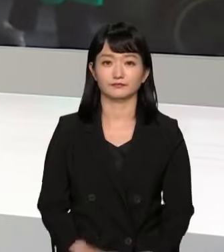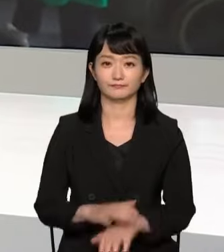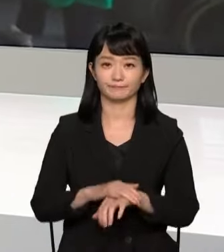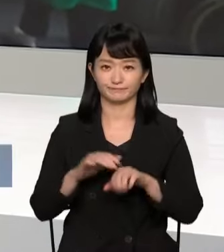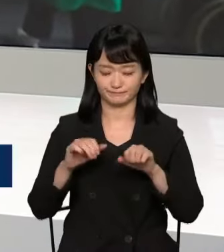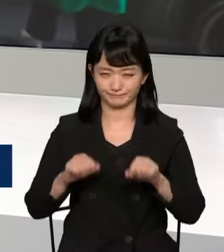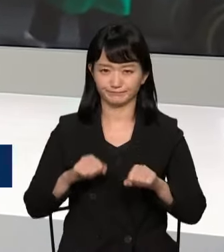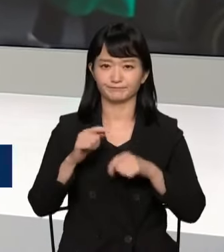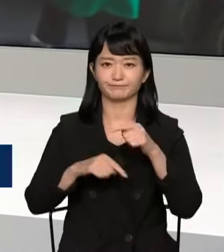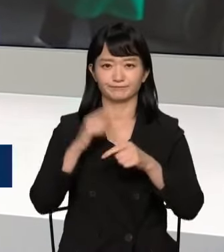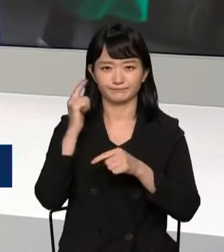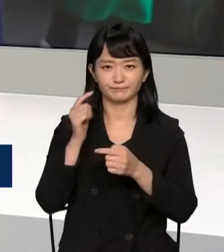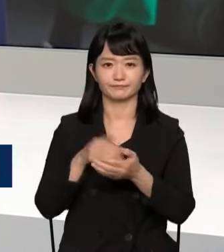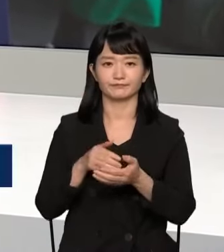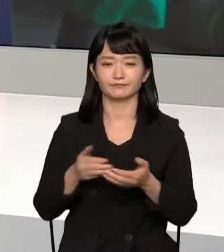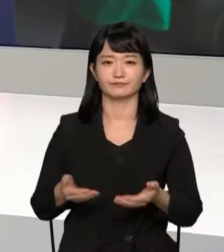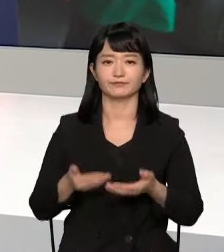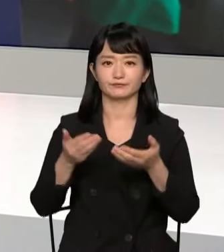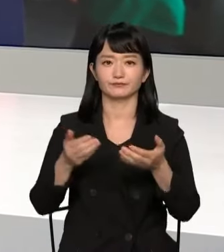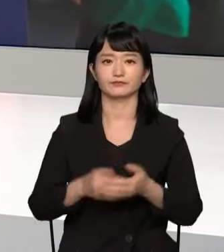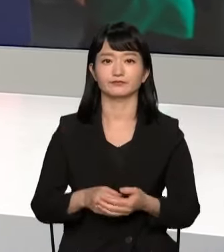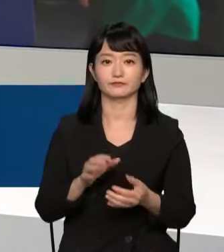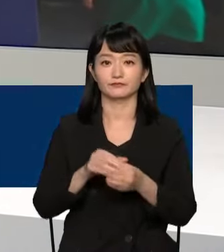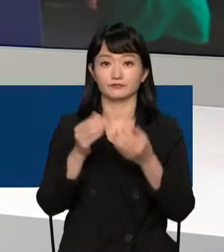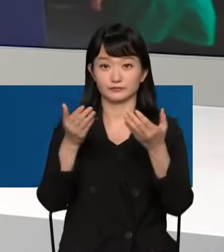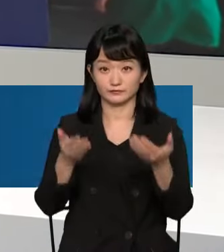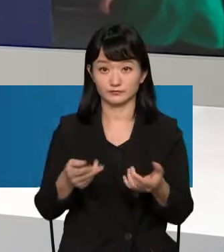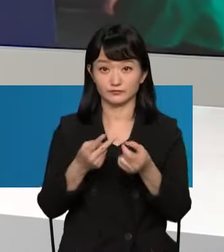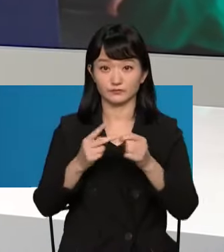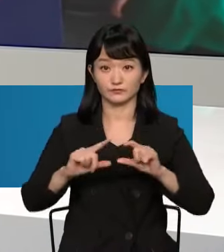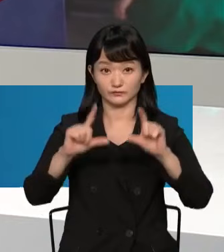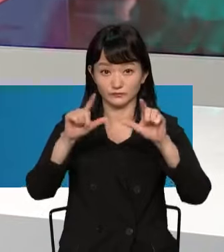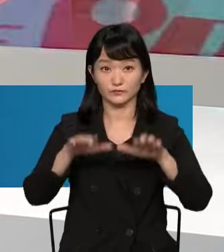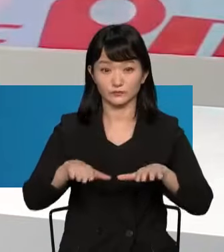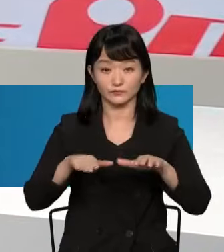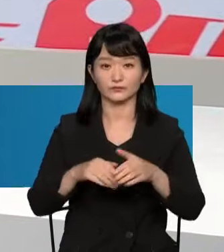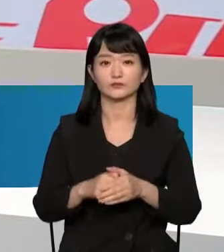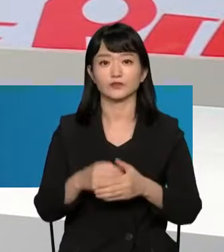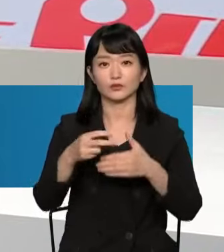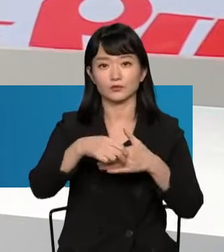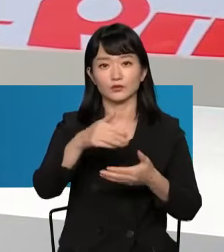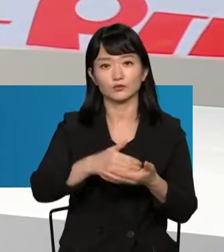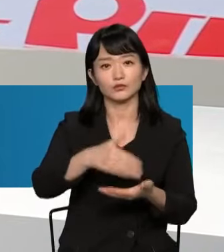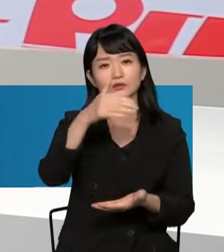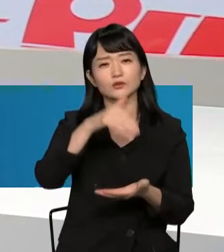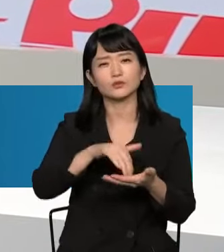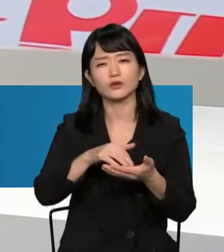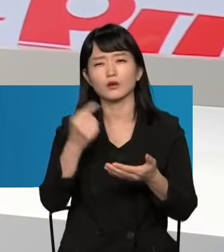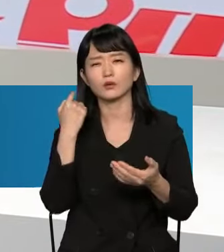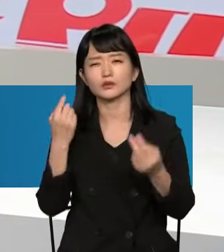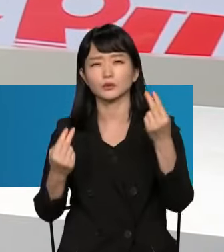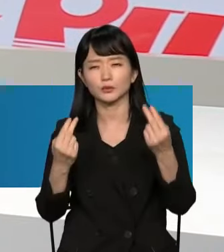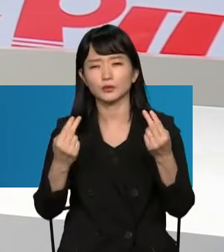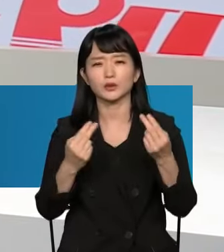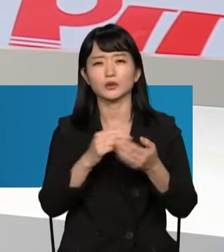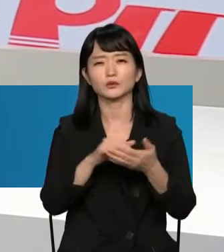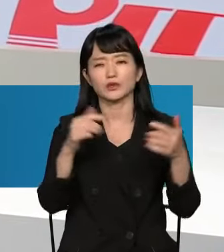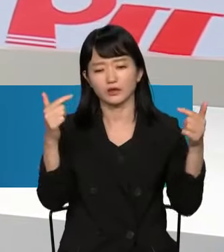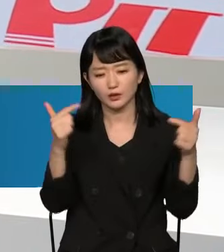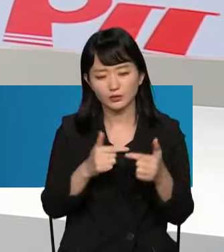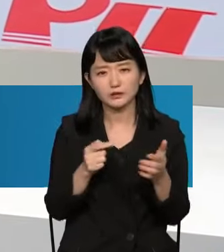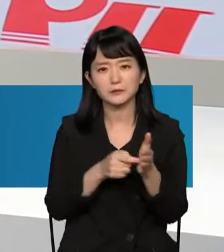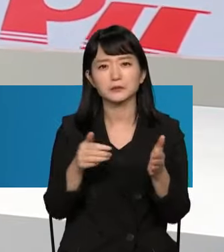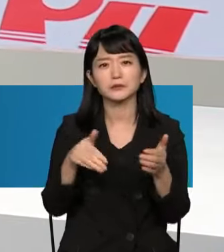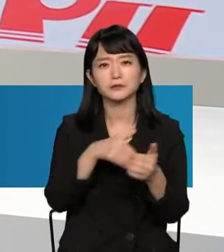뉴스룸을 시작하겠습니다 추석 연휴 둘째 날인 오늘 문여는 병원 숫자가 어제보다 크게 줄었습니다 응급실